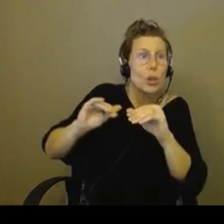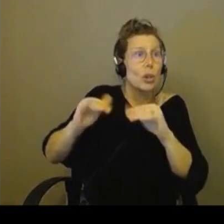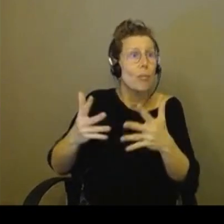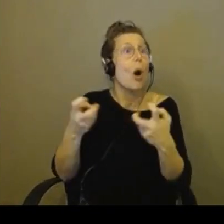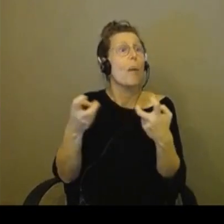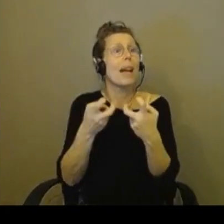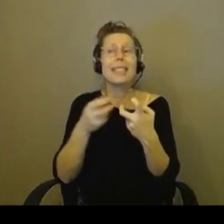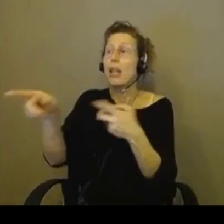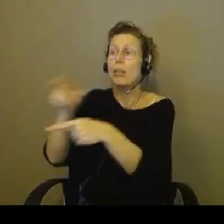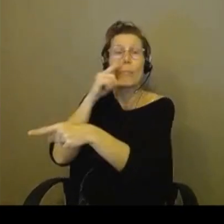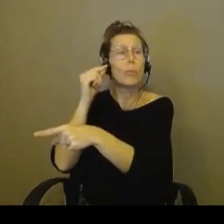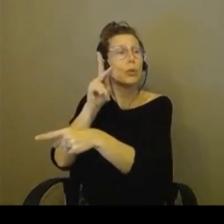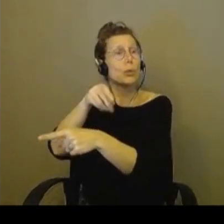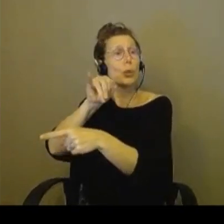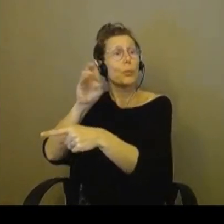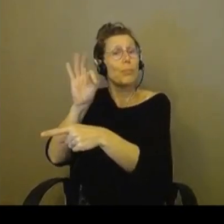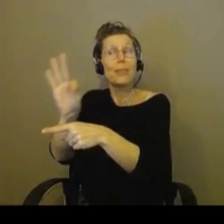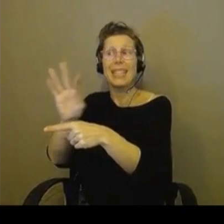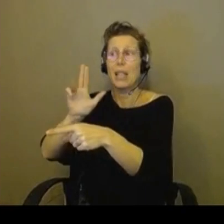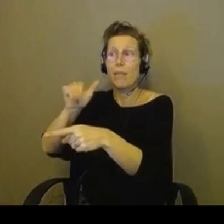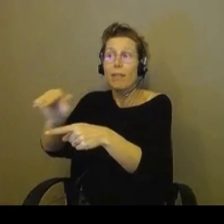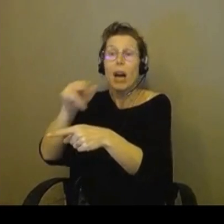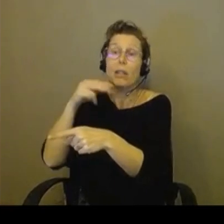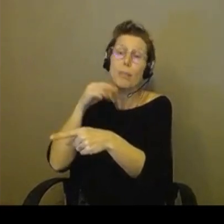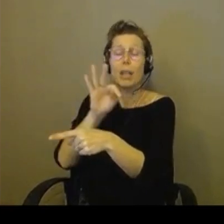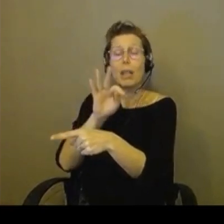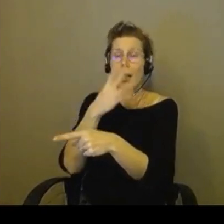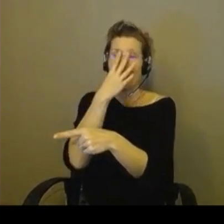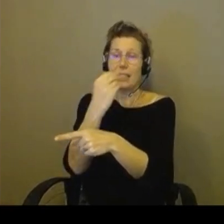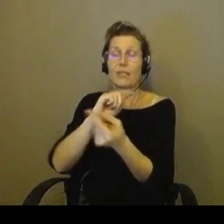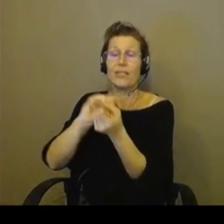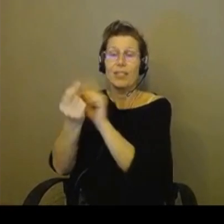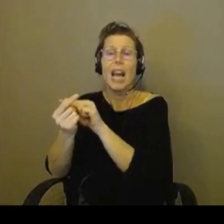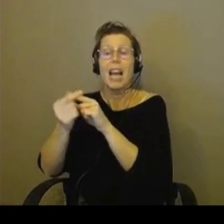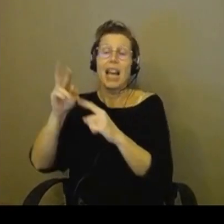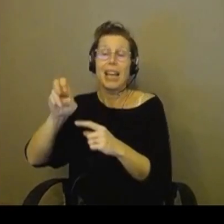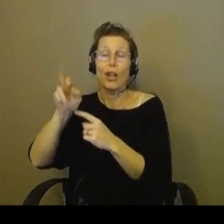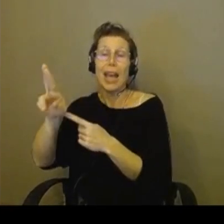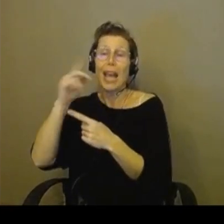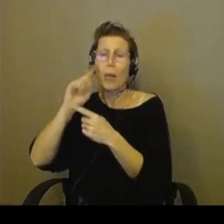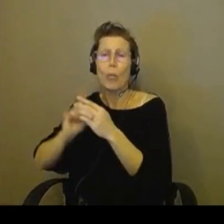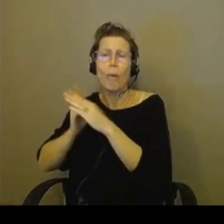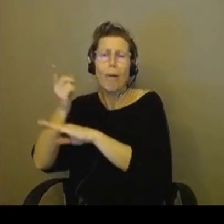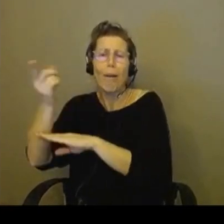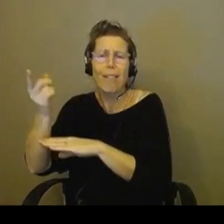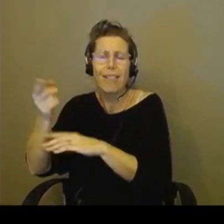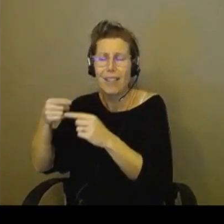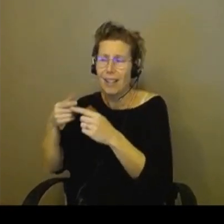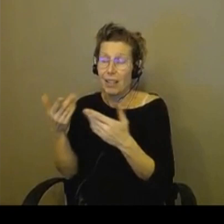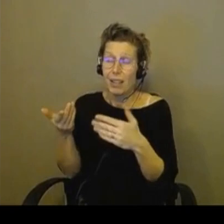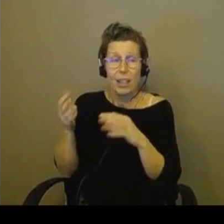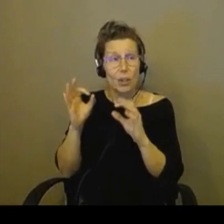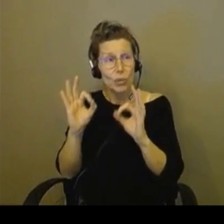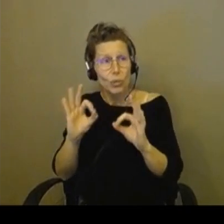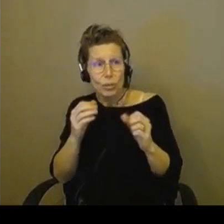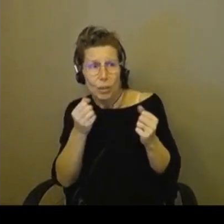des longues distances. Comment vous garantirez que l'assistance, le niveau d'assistance que vous apportez, le niveau d'autonomisation des personnes